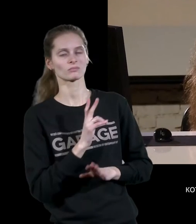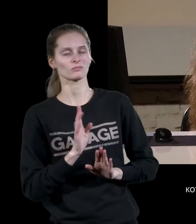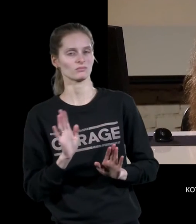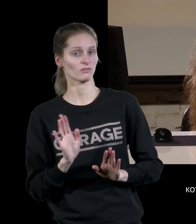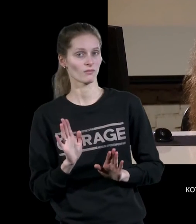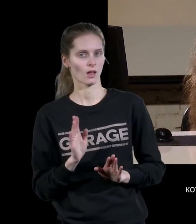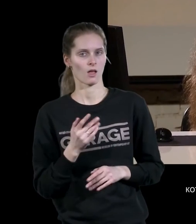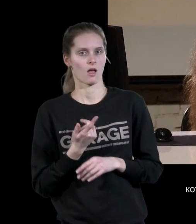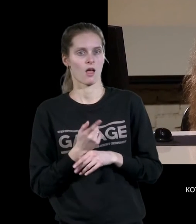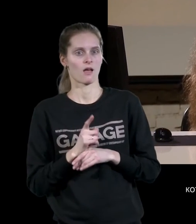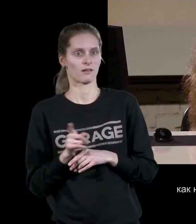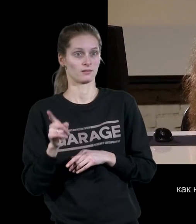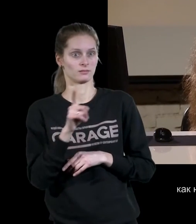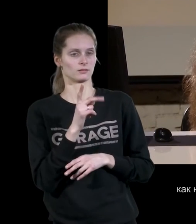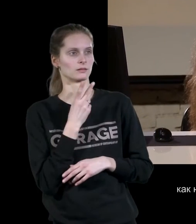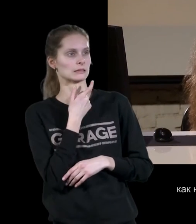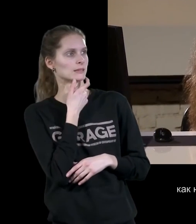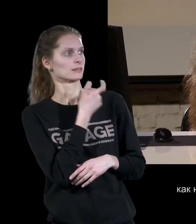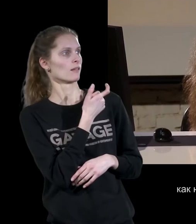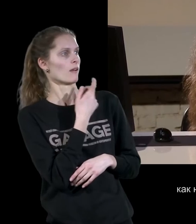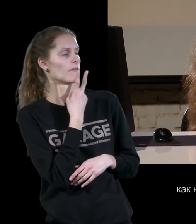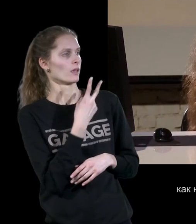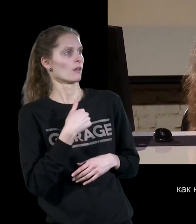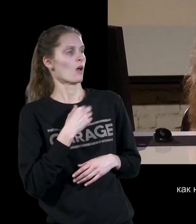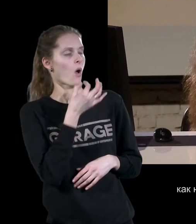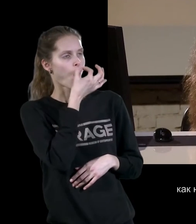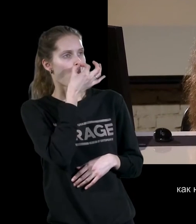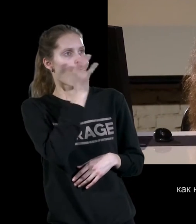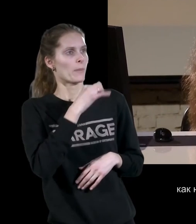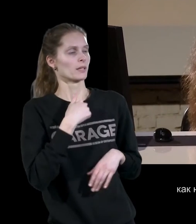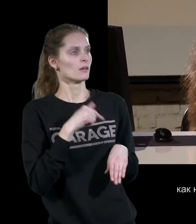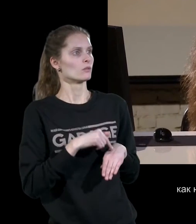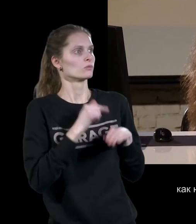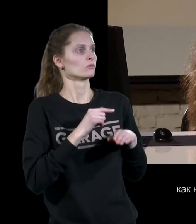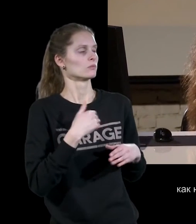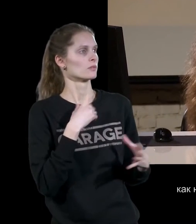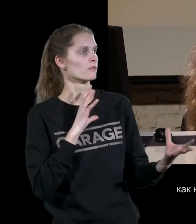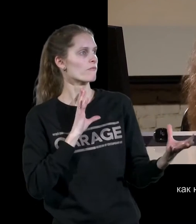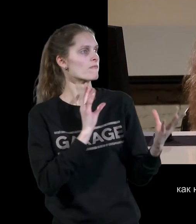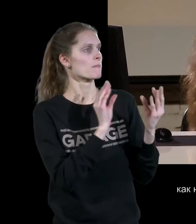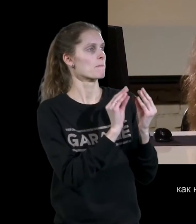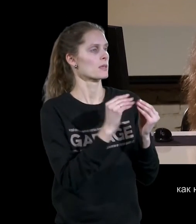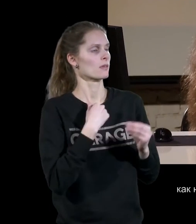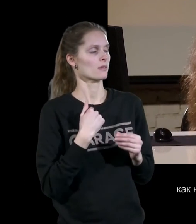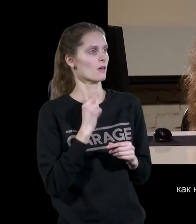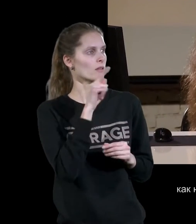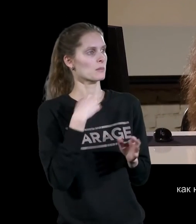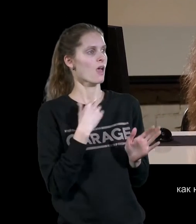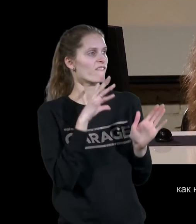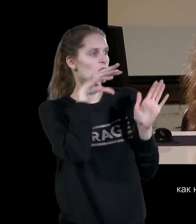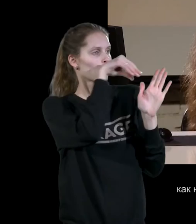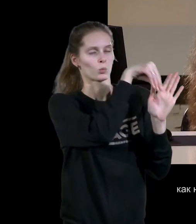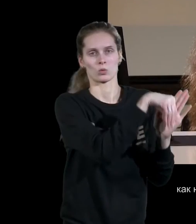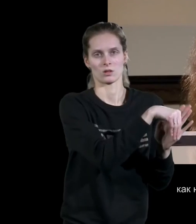произведение, которое зритель переживает как некий экспириенс, как некий опыт пребывания внутри даже скорее этой работы,